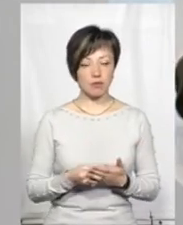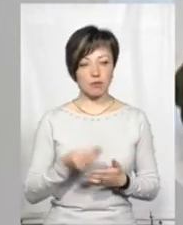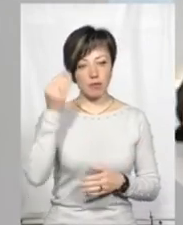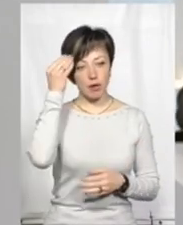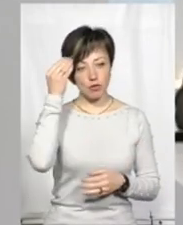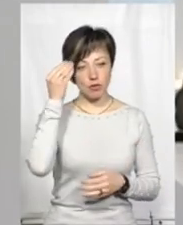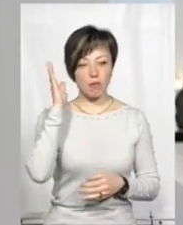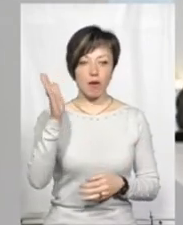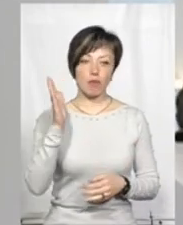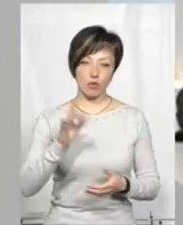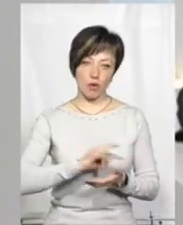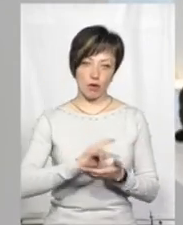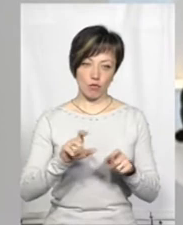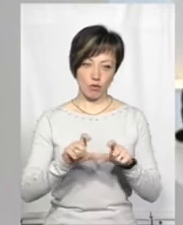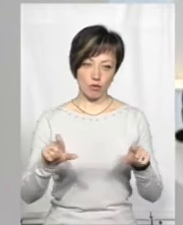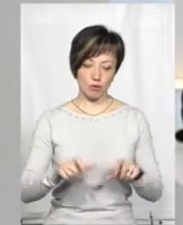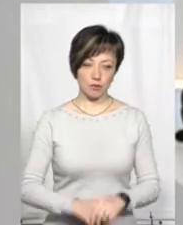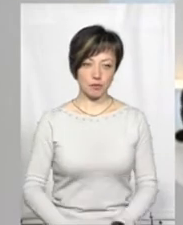своїм баченням майбутнього.